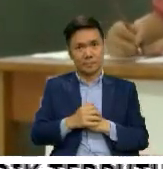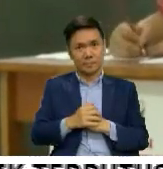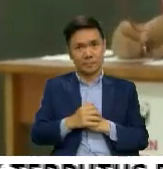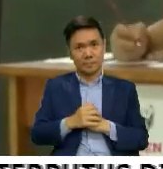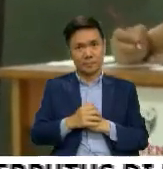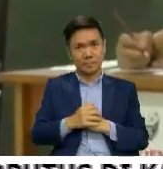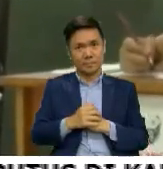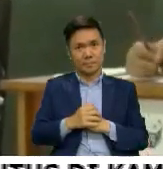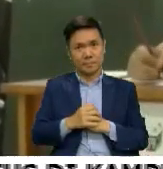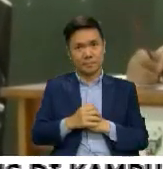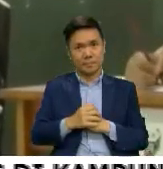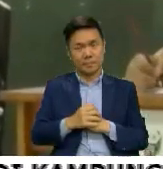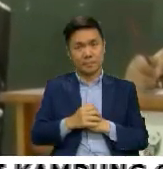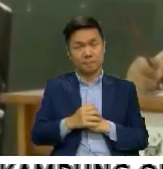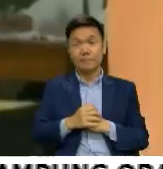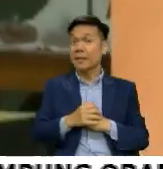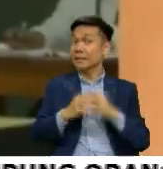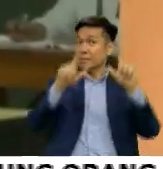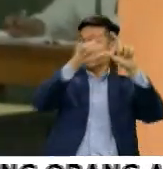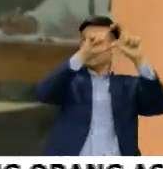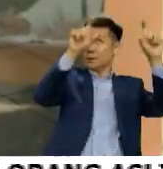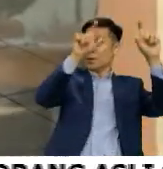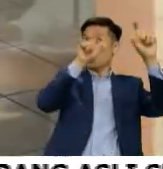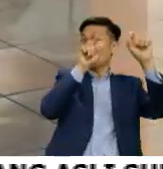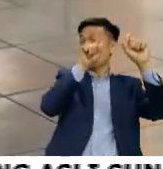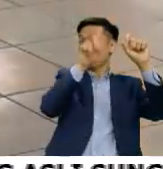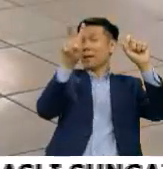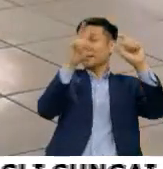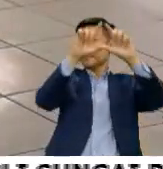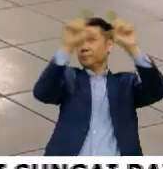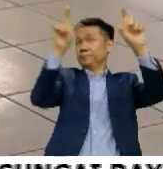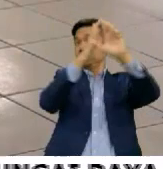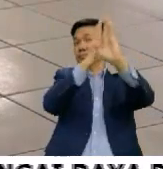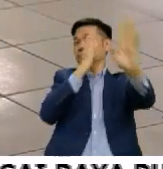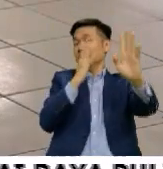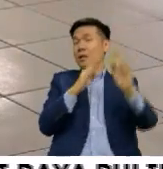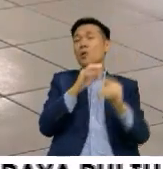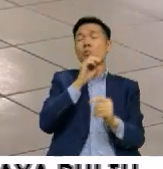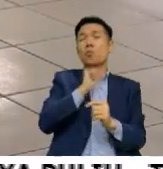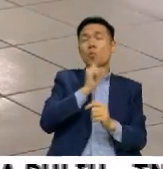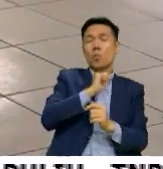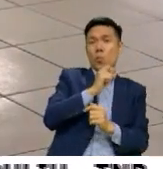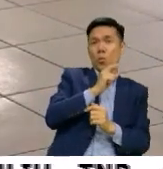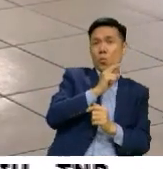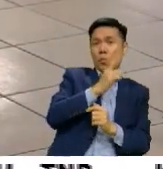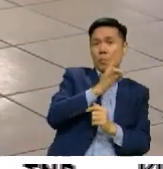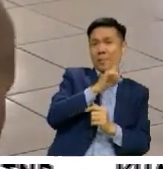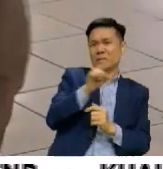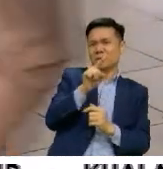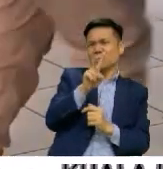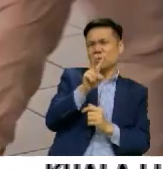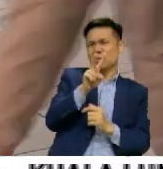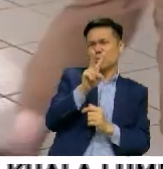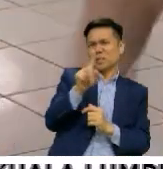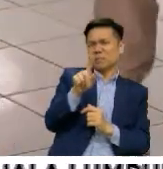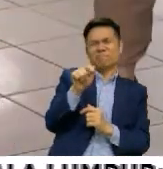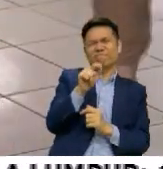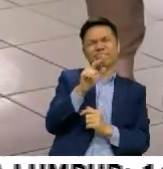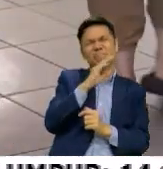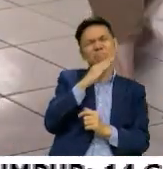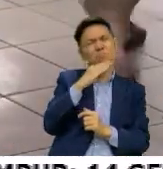sedangkan saluran apa tuh 12 yang kita Panggil sebagai 18-20 itu anak pak guru